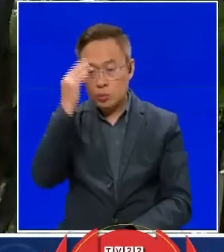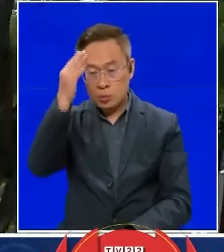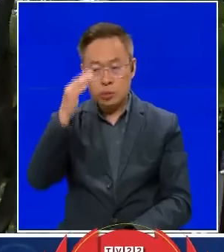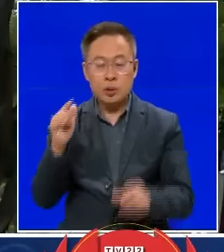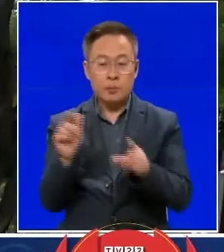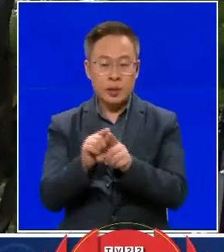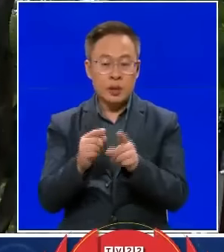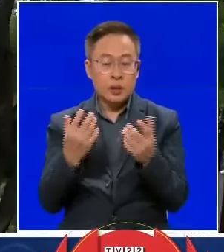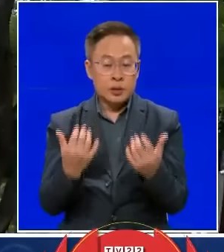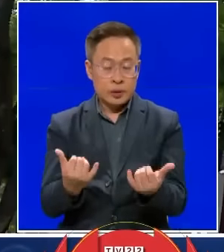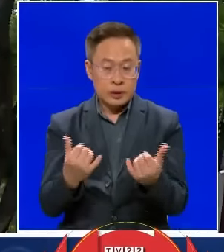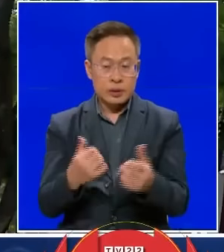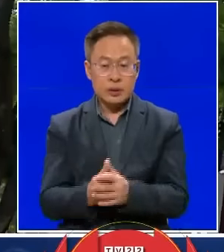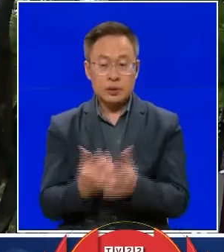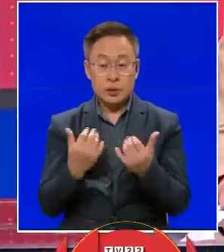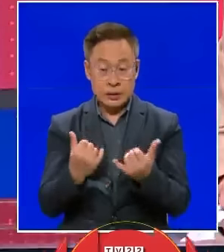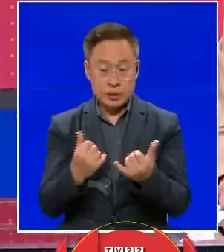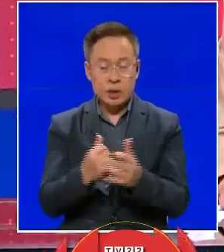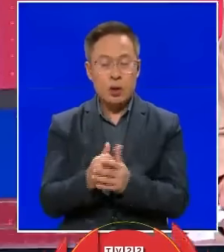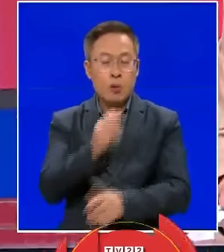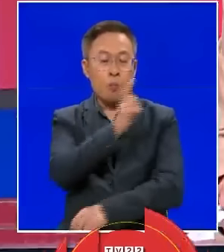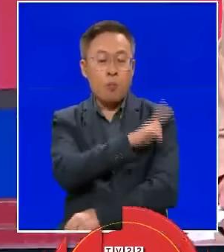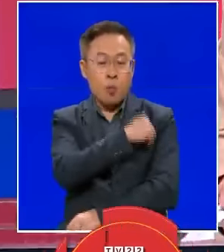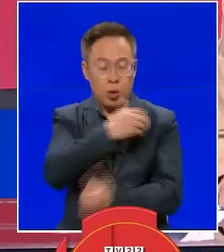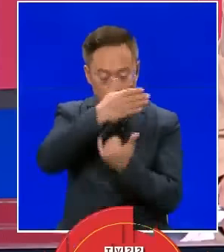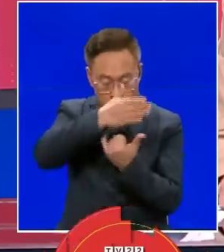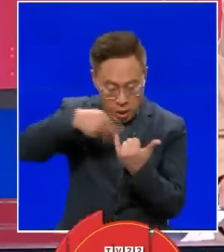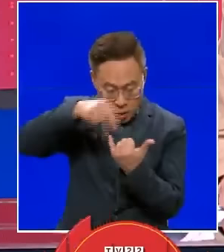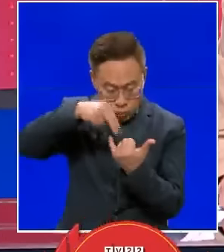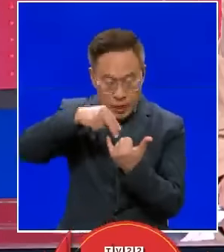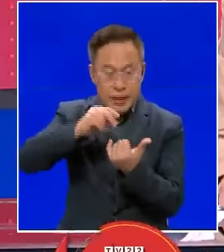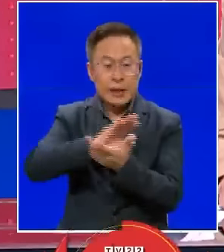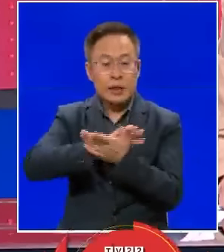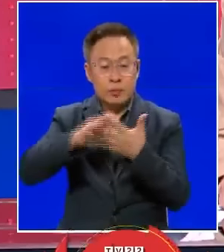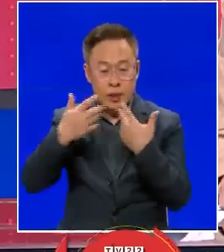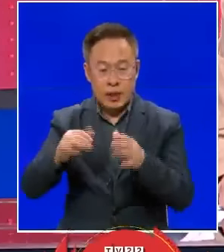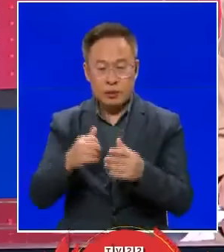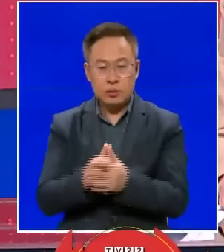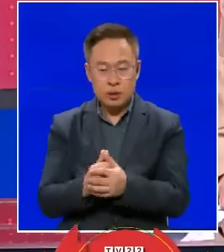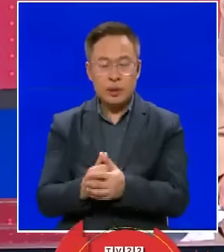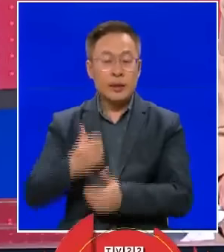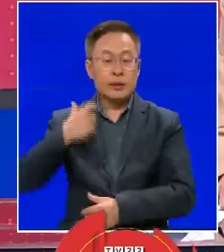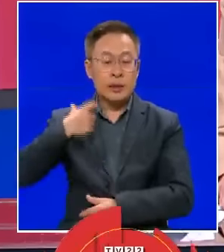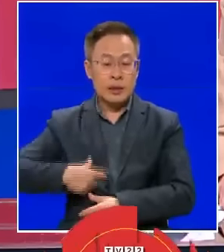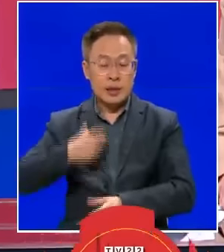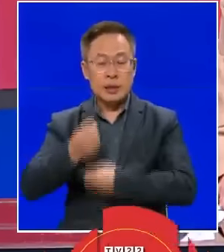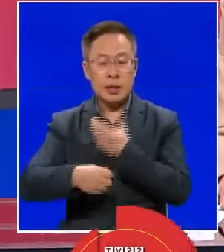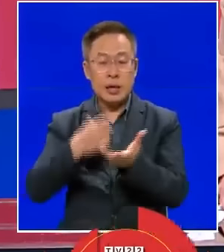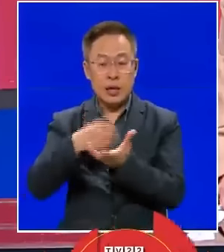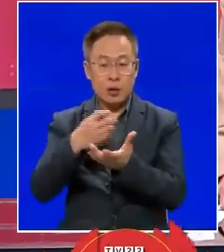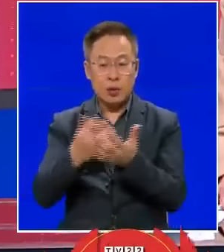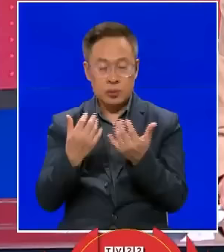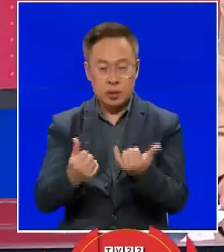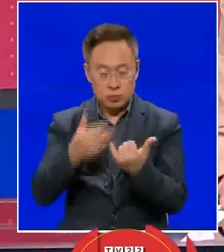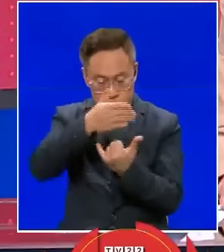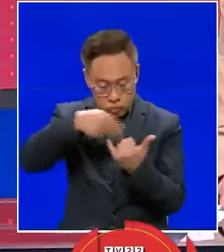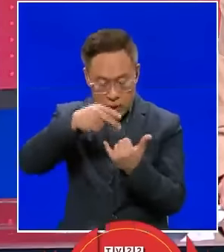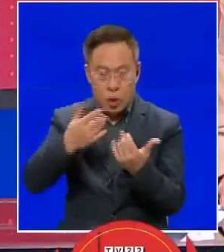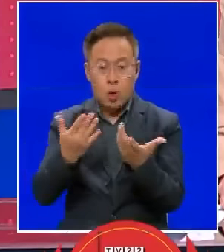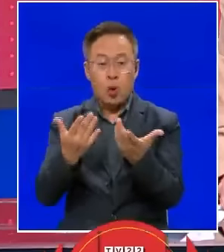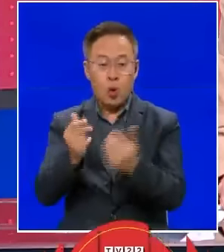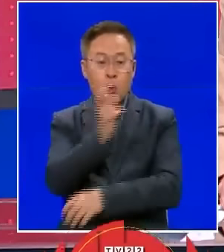ล่าสุดเองก็เห็นบอกว่าการชนสูตรเนี่ยการผ่าร่างเสร็จเรียบร้อยแล้วทนายก็ออกมาบอกว่ารายละเอียดเบื้องต้นออกมาแล้วแต่เดี๋ยวต้อง